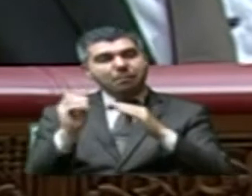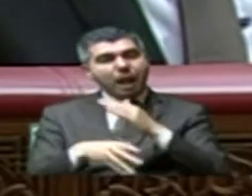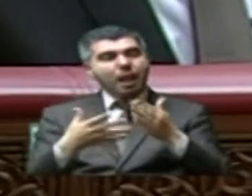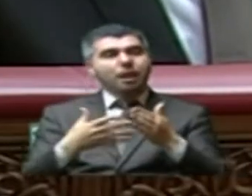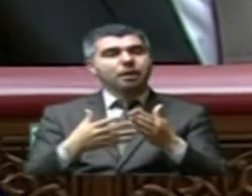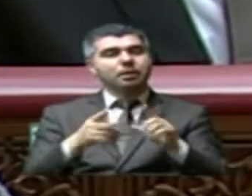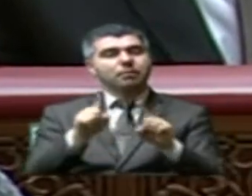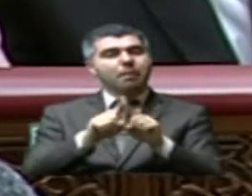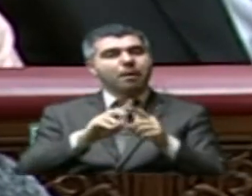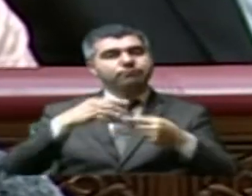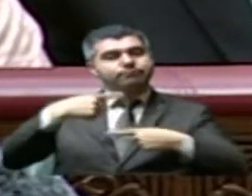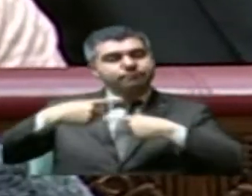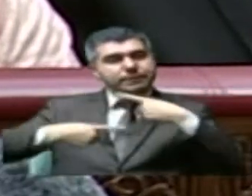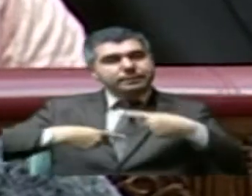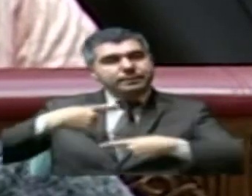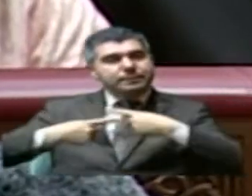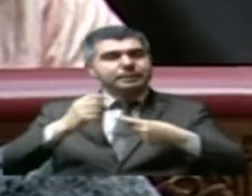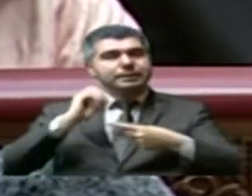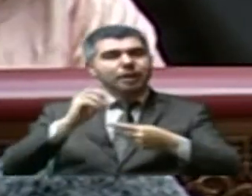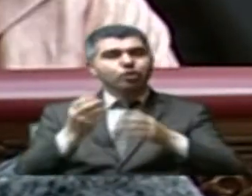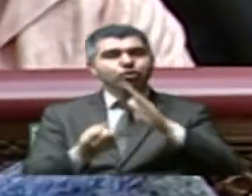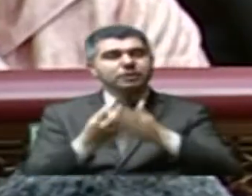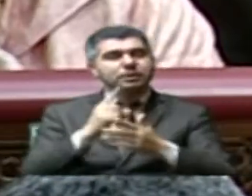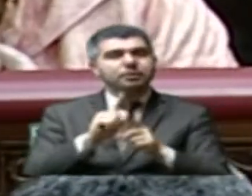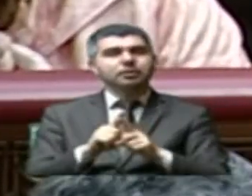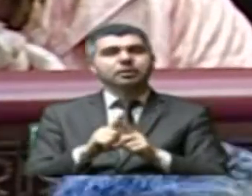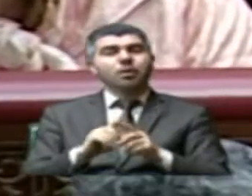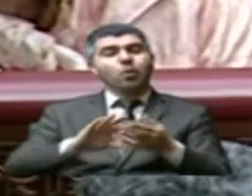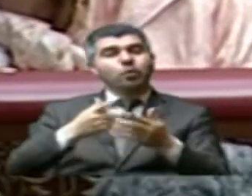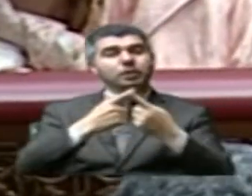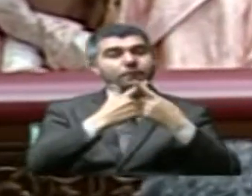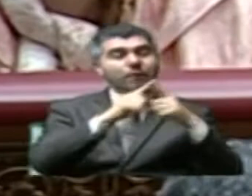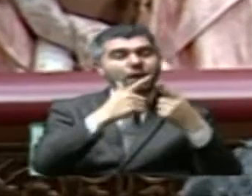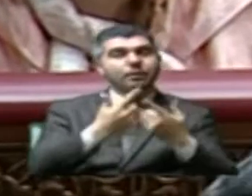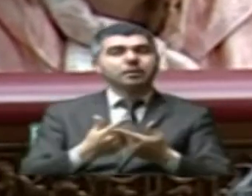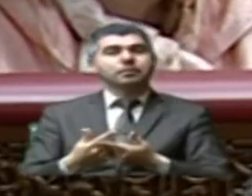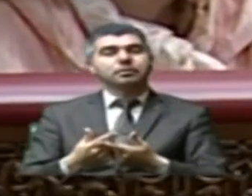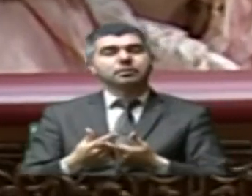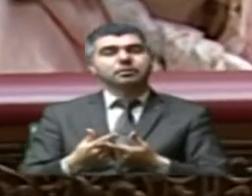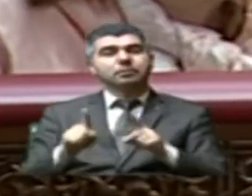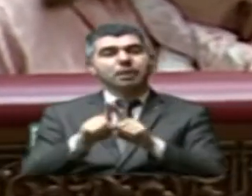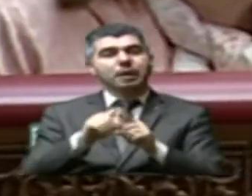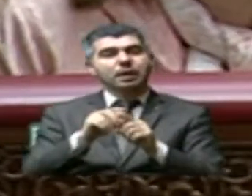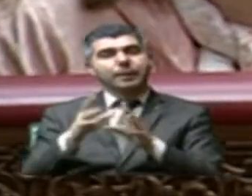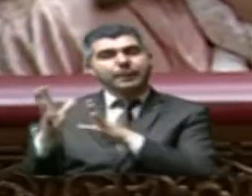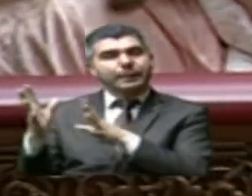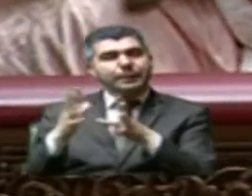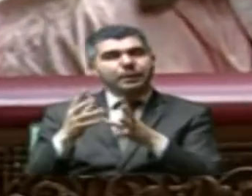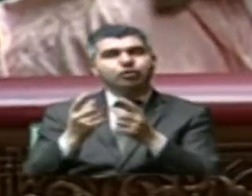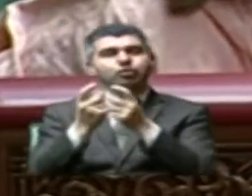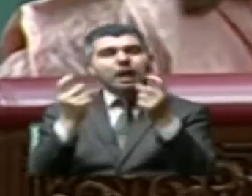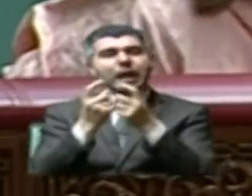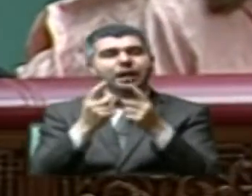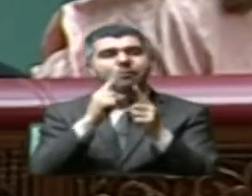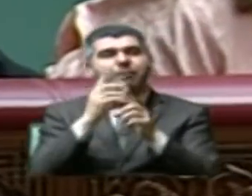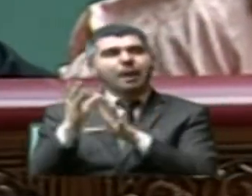المنزلية والمماثلة، المخطط الوطني لتدبير النفايات الصلبة، بعد المبادرات في مكافحة التلوث الصناعي، الهواء لأن